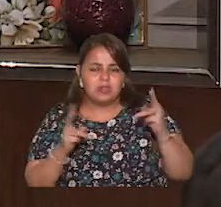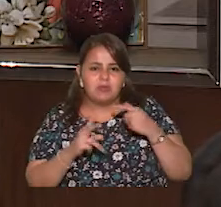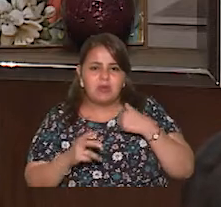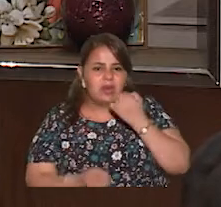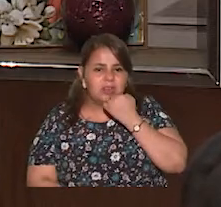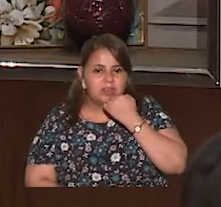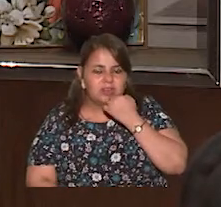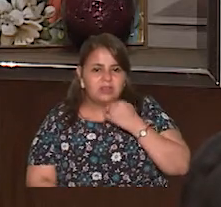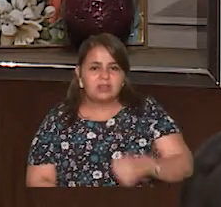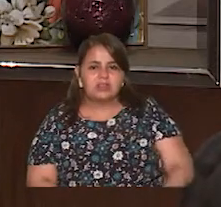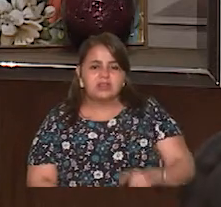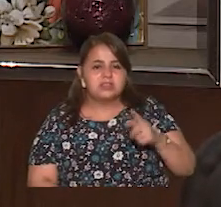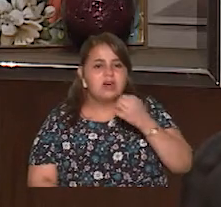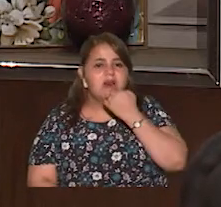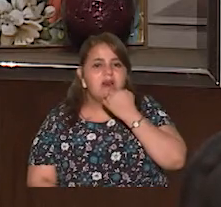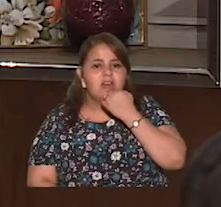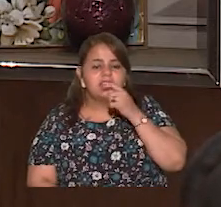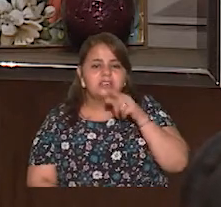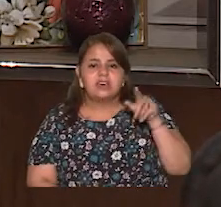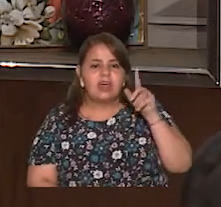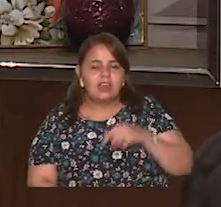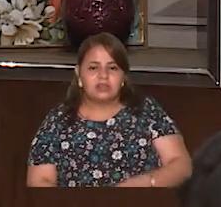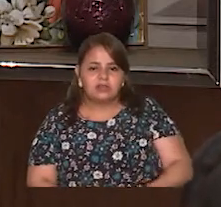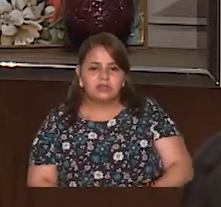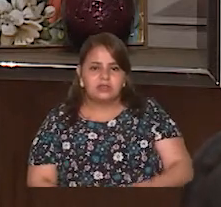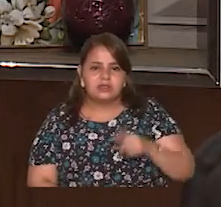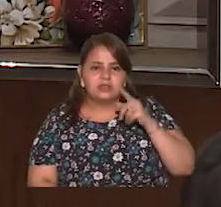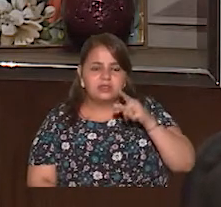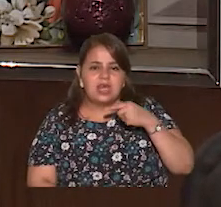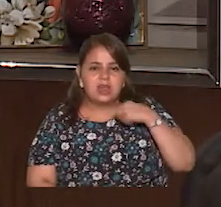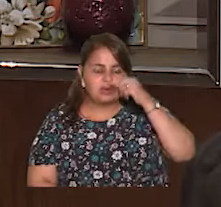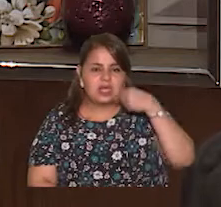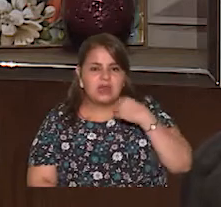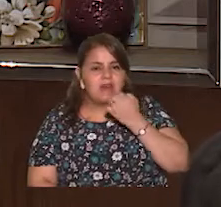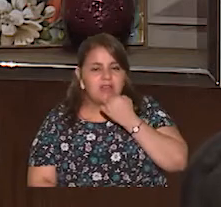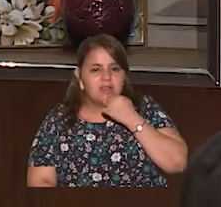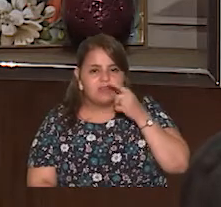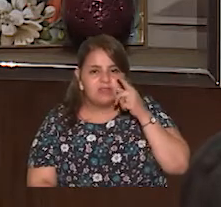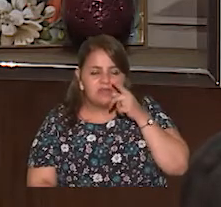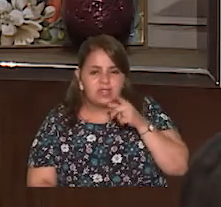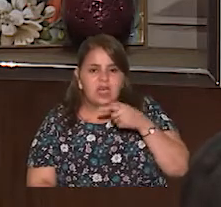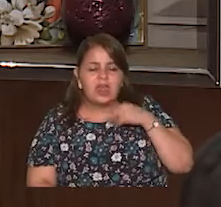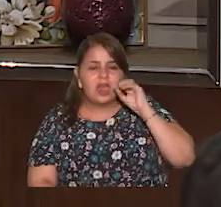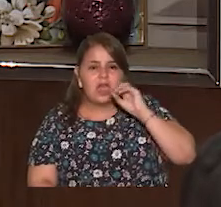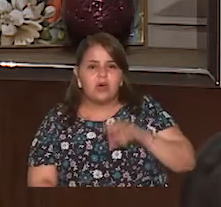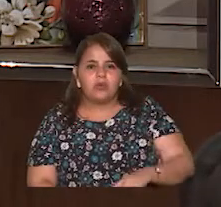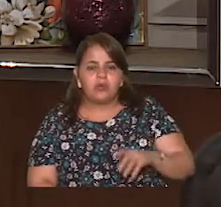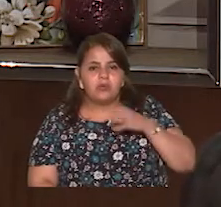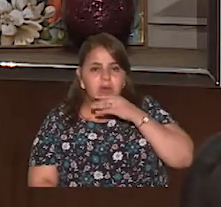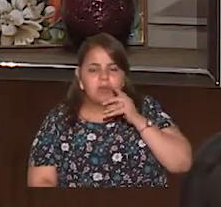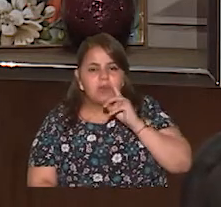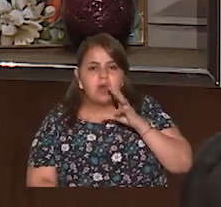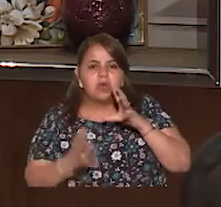بالعكس دي في حد ذاتها بتعلمه حاجات كتير، بتعلمه لو انا غلطت هقول بابا قدوه وماما